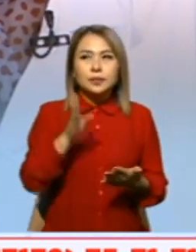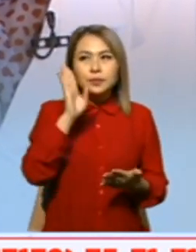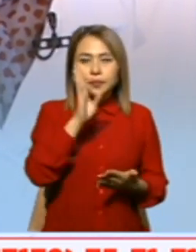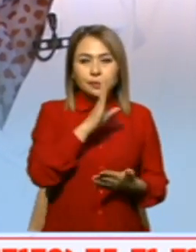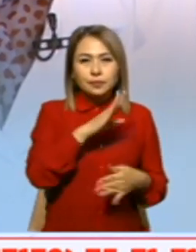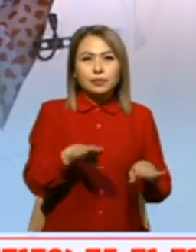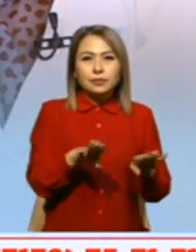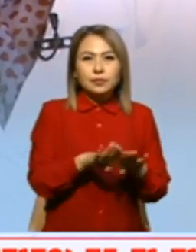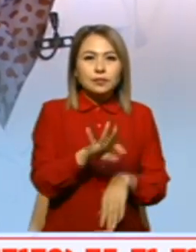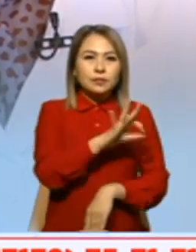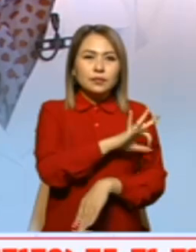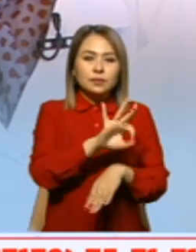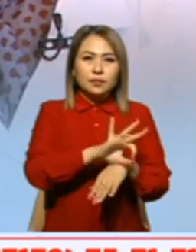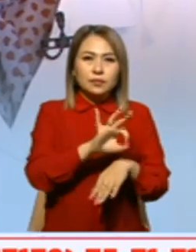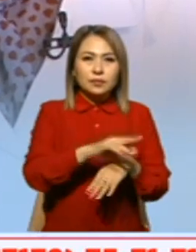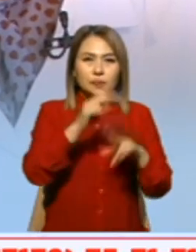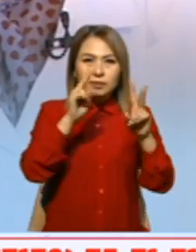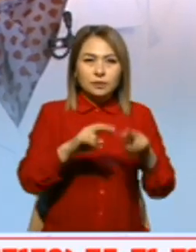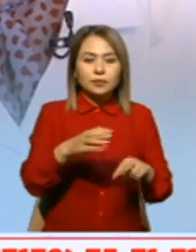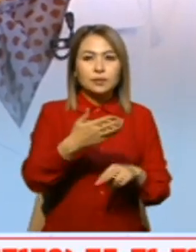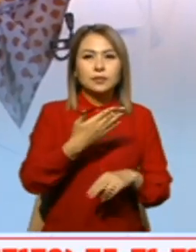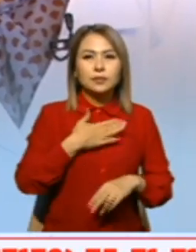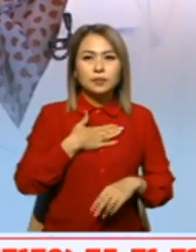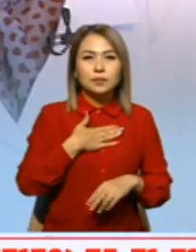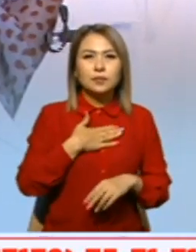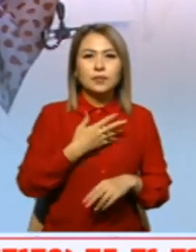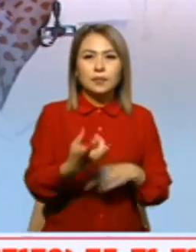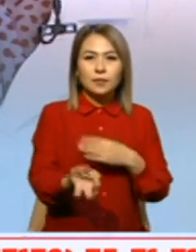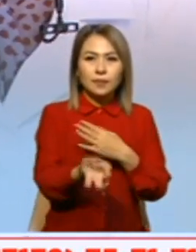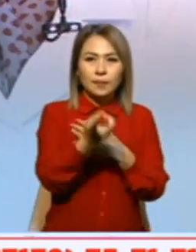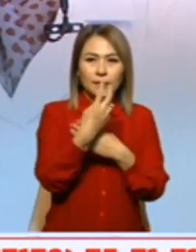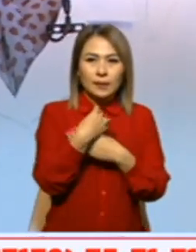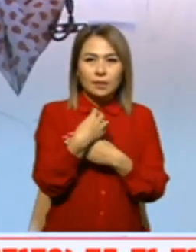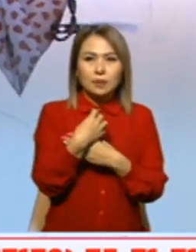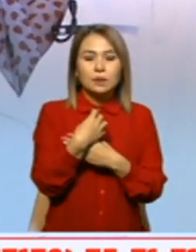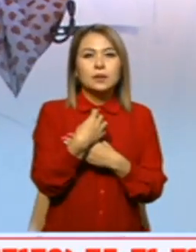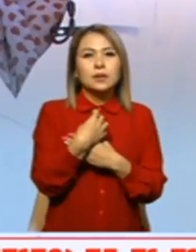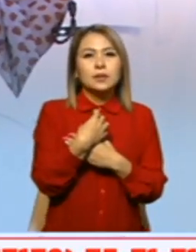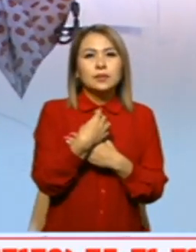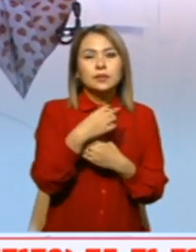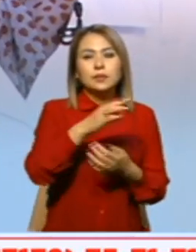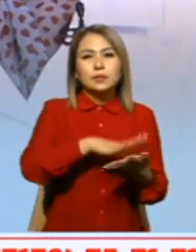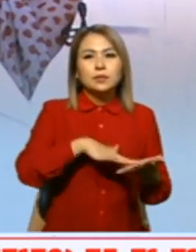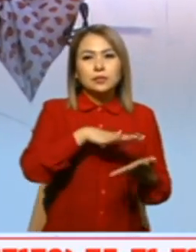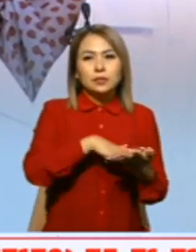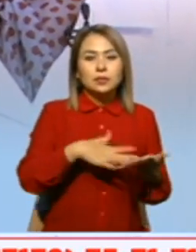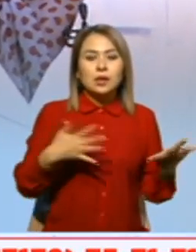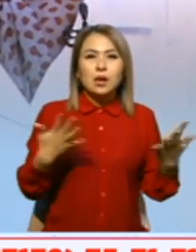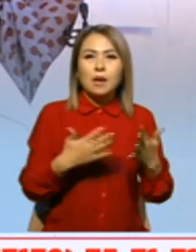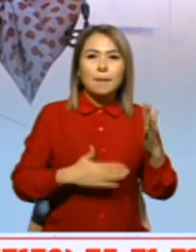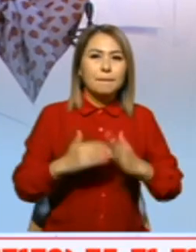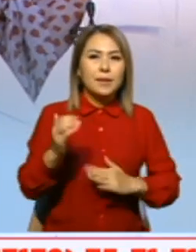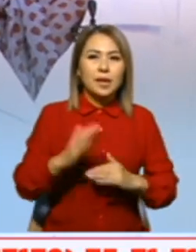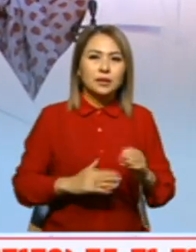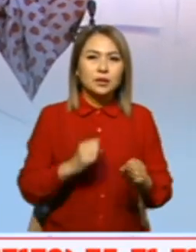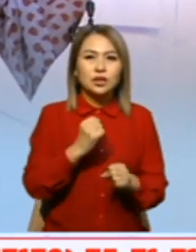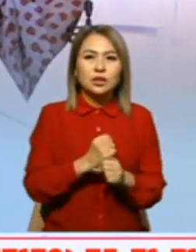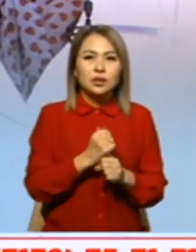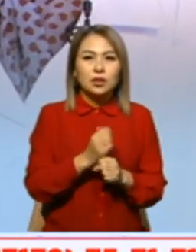ондай клиникалық көріністер болса, сіз маған келіңіз деген сияқты, ары қарай біз қандай тактика жүргізетініміз